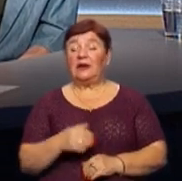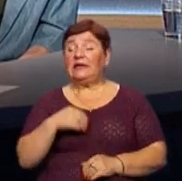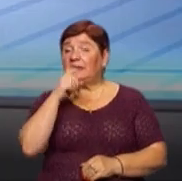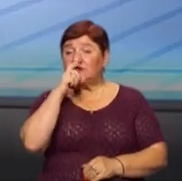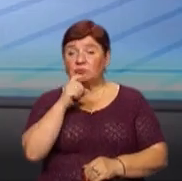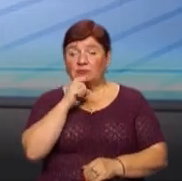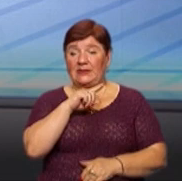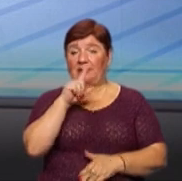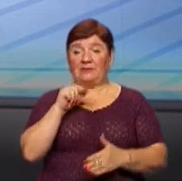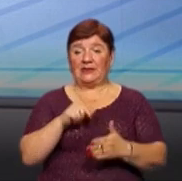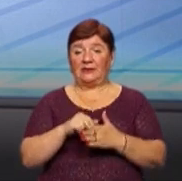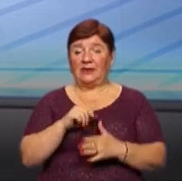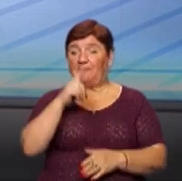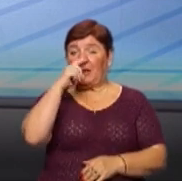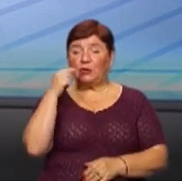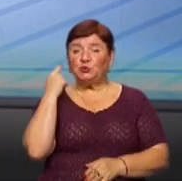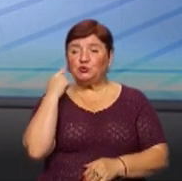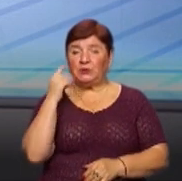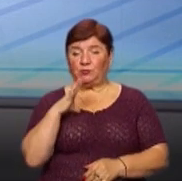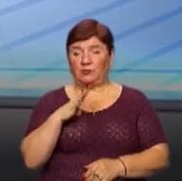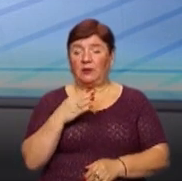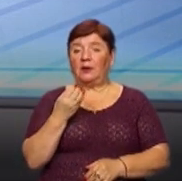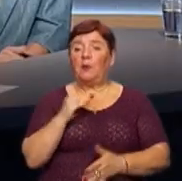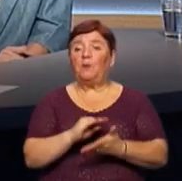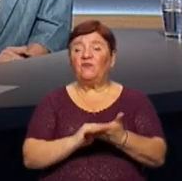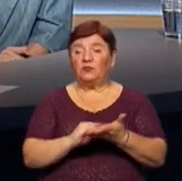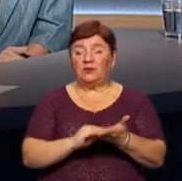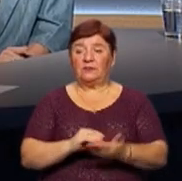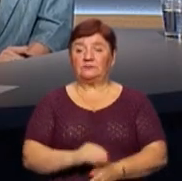Я не зрозуміла запитання, що маєте на увазі. Так, якщо можна, поставте ще раз своє запитання.